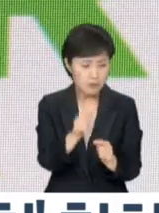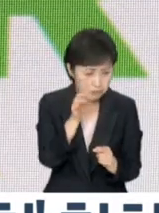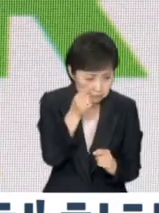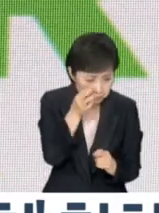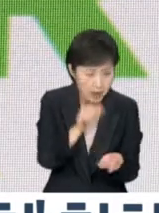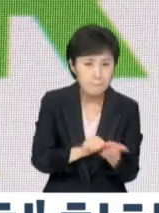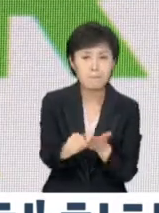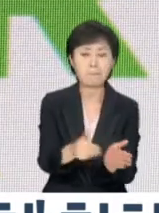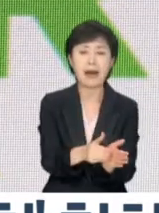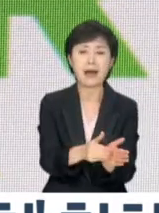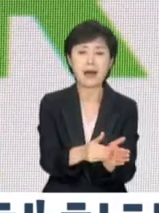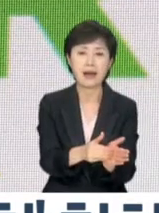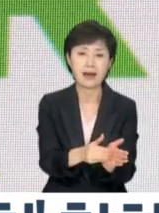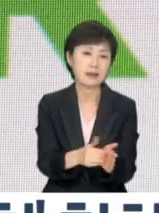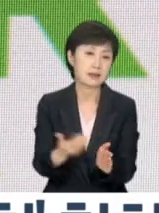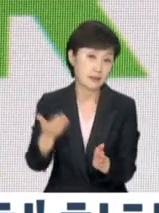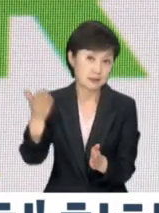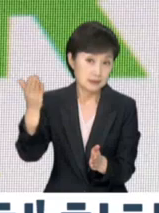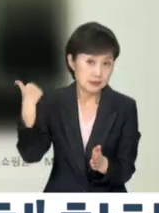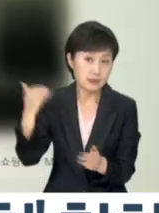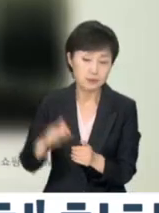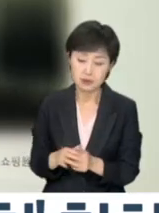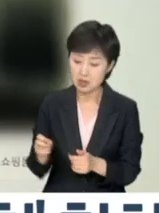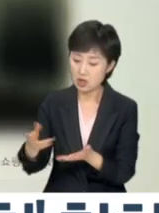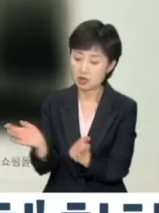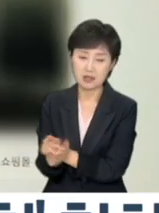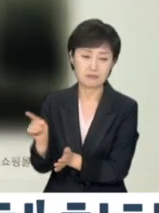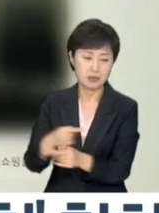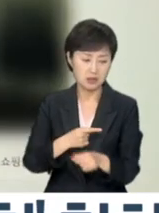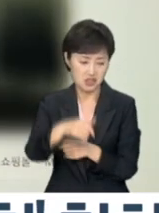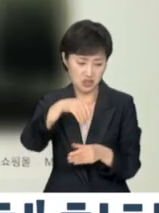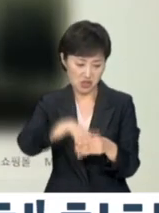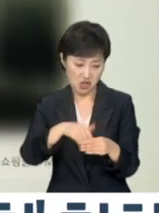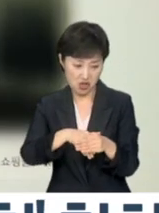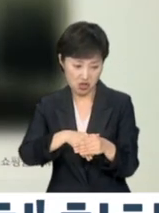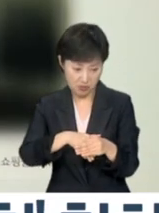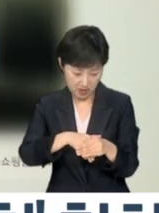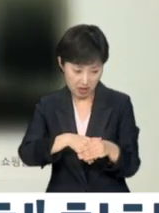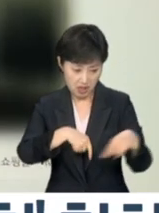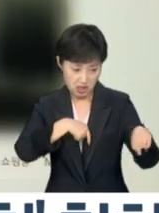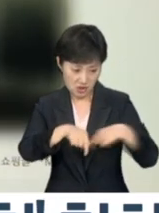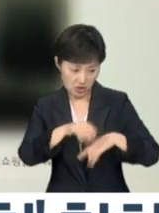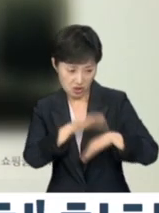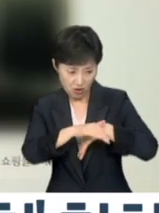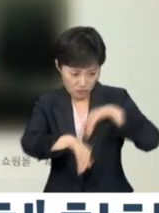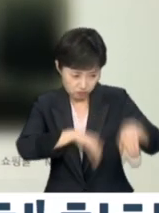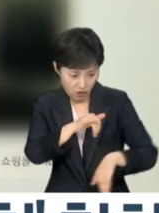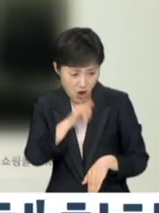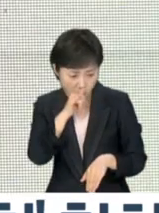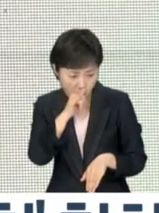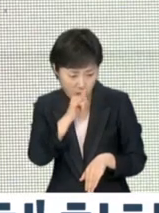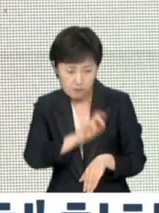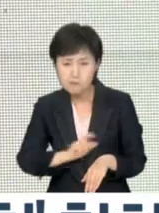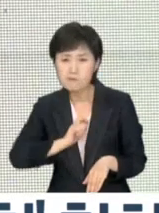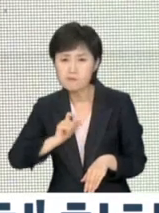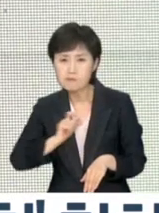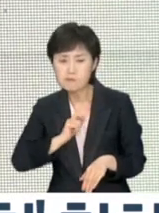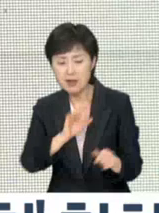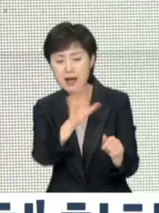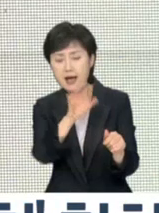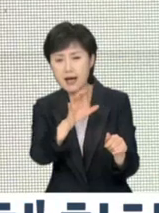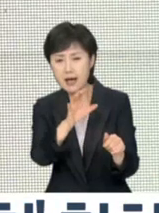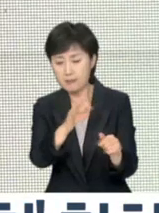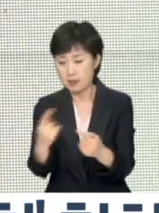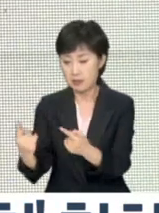삭제했습니다 앞서 여권 등 일각에서 내년 총선을 앞두고 네이버가 정치적 영향력 재고 등을 시도하는 것이